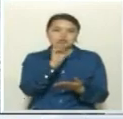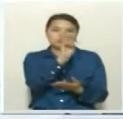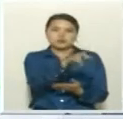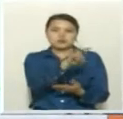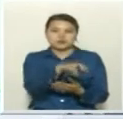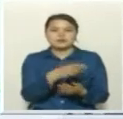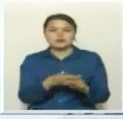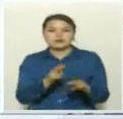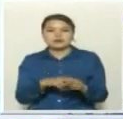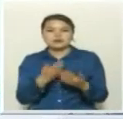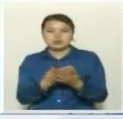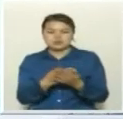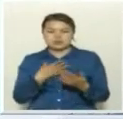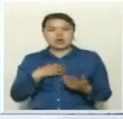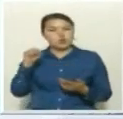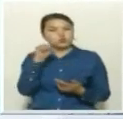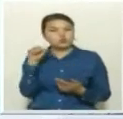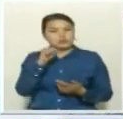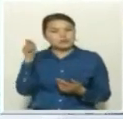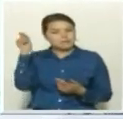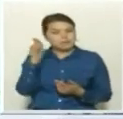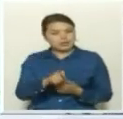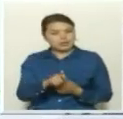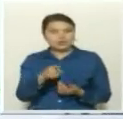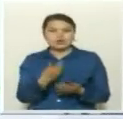сұраймыз. Мен Өзбекстан гражданы Байысып Расул